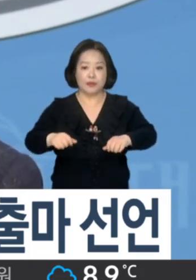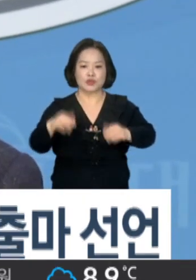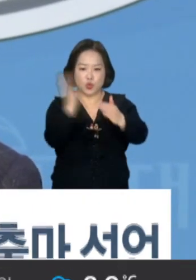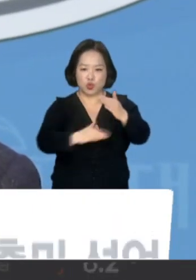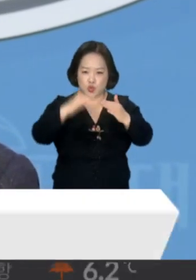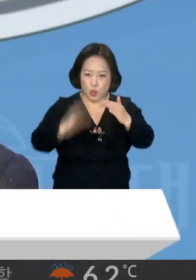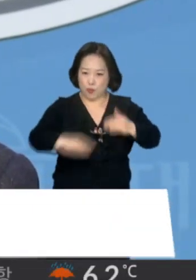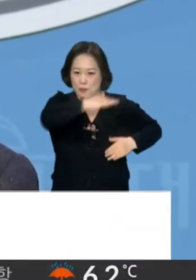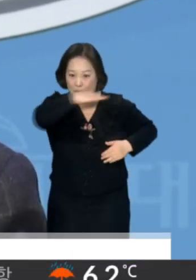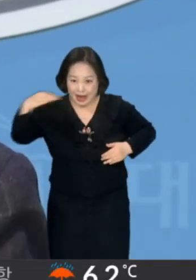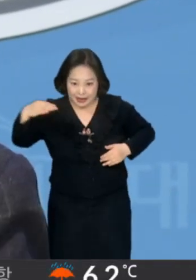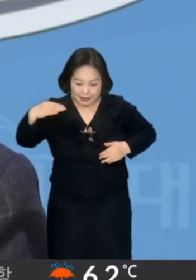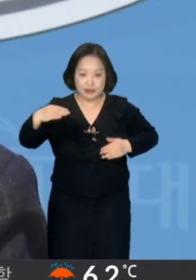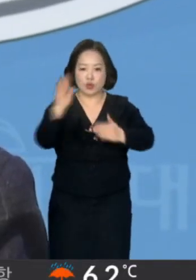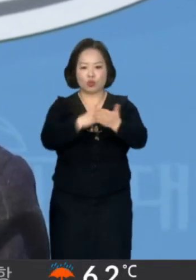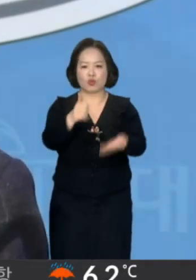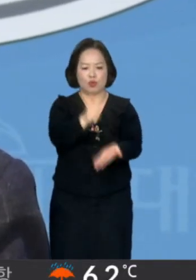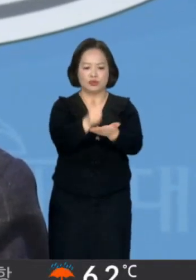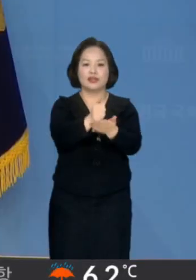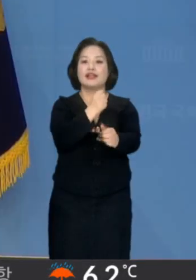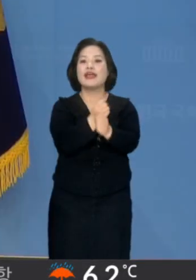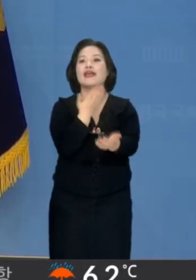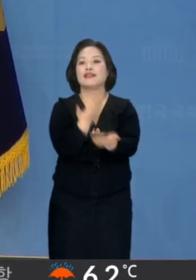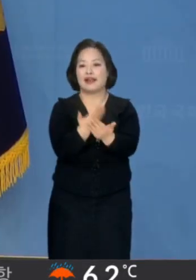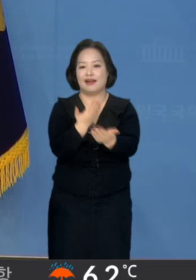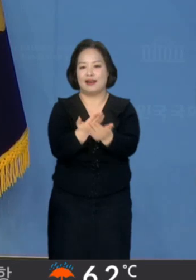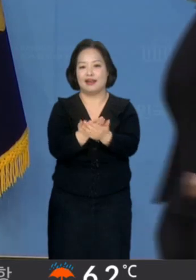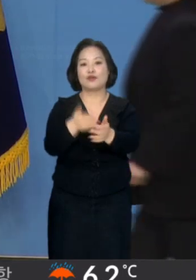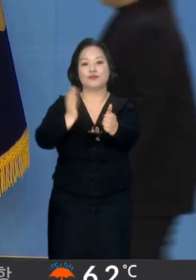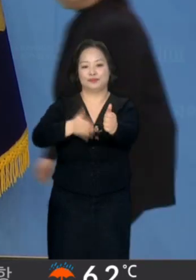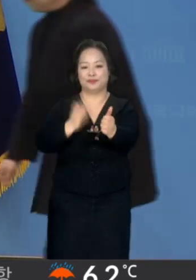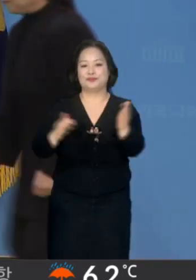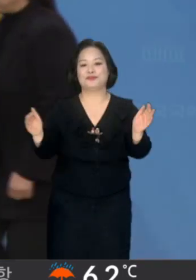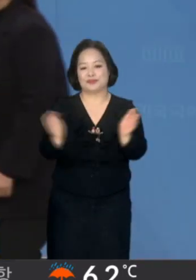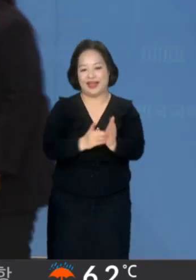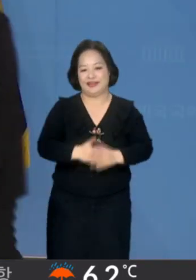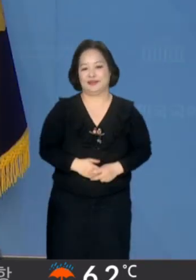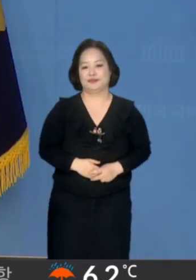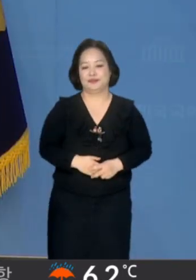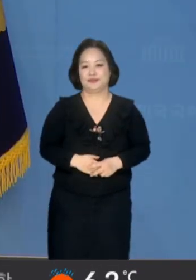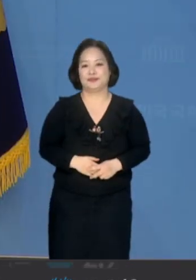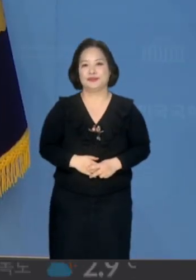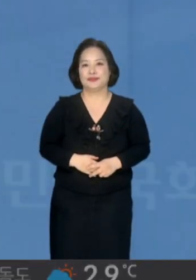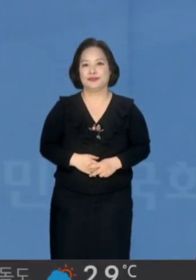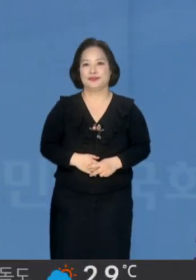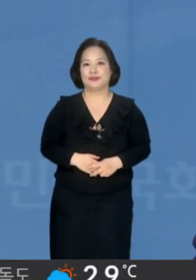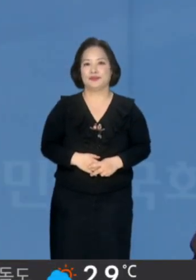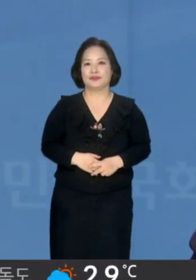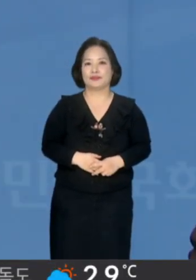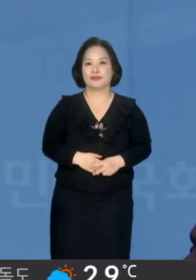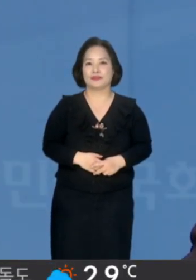공정하고 투명한 공천으로 신뢰를 회복해 달라고 당부했습니다